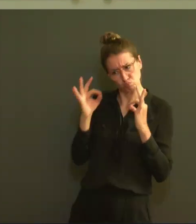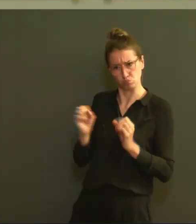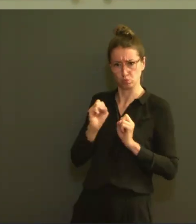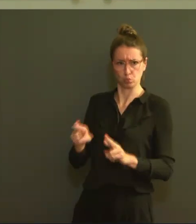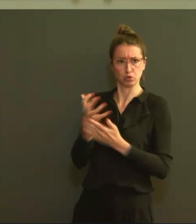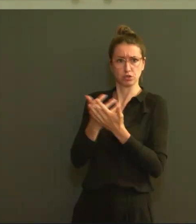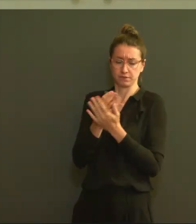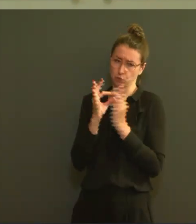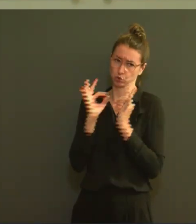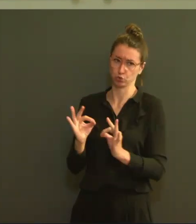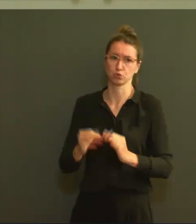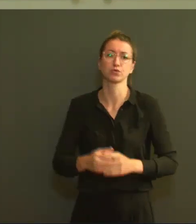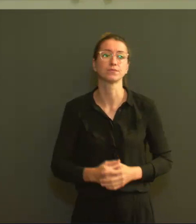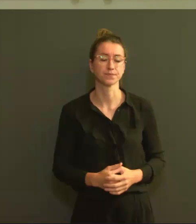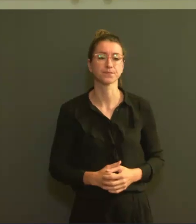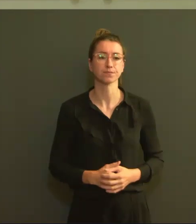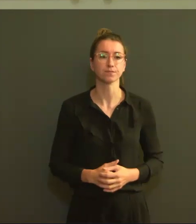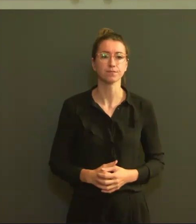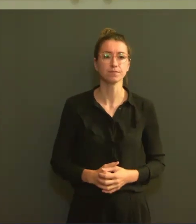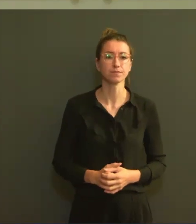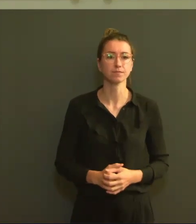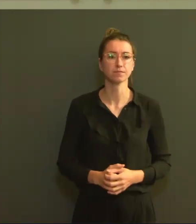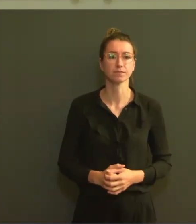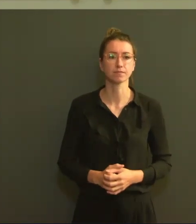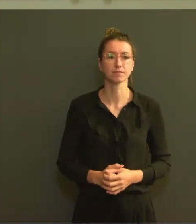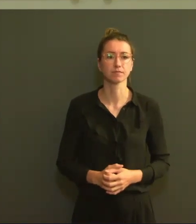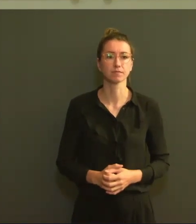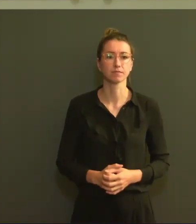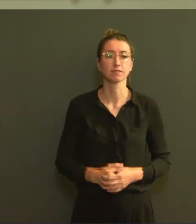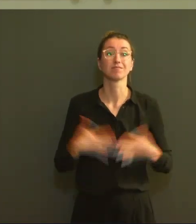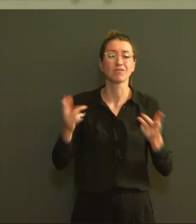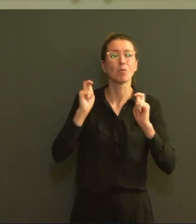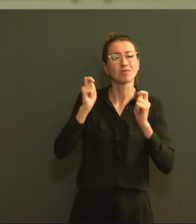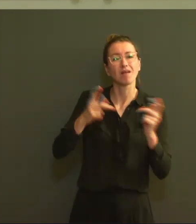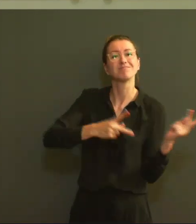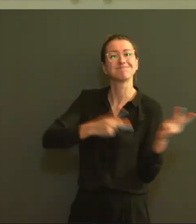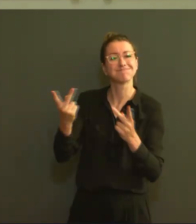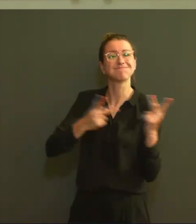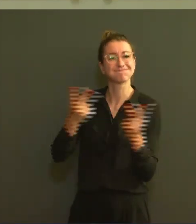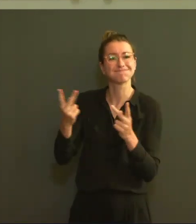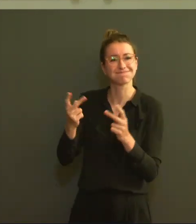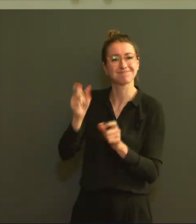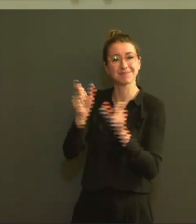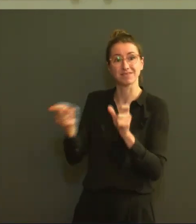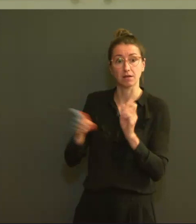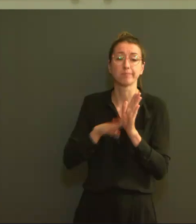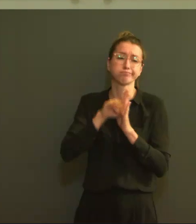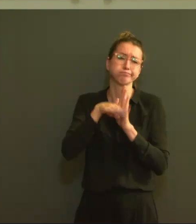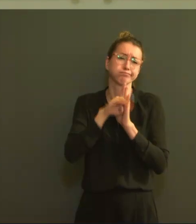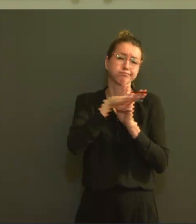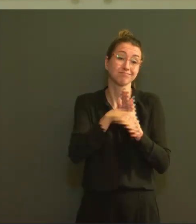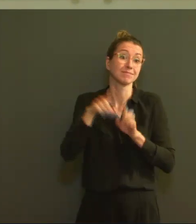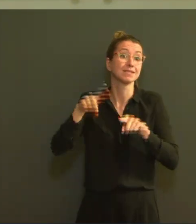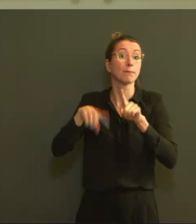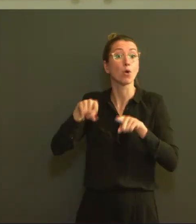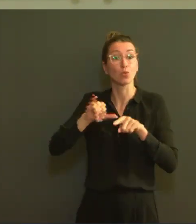Alors, le nombre d'hospitalisations dépend de certaines variables, comme par exemple la dynamique des âges, la pyramide des